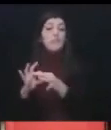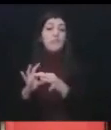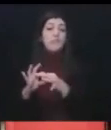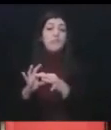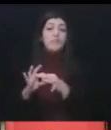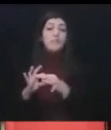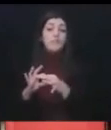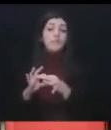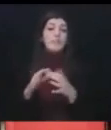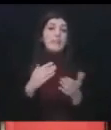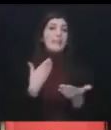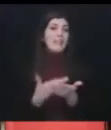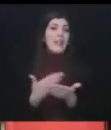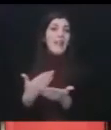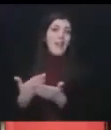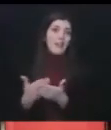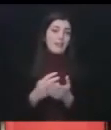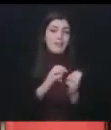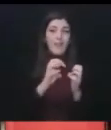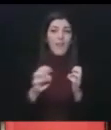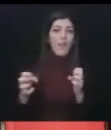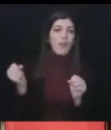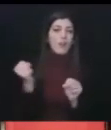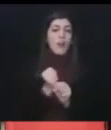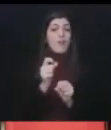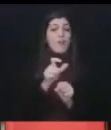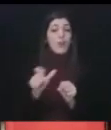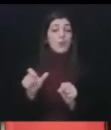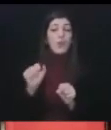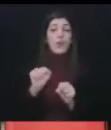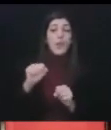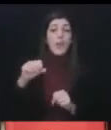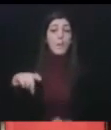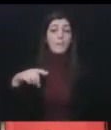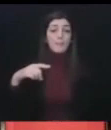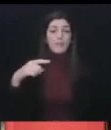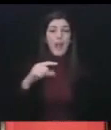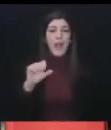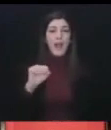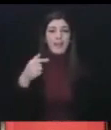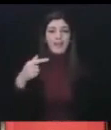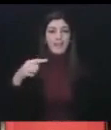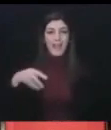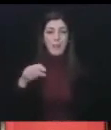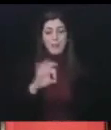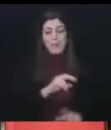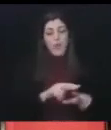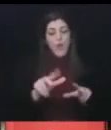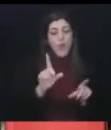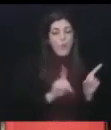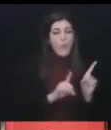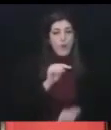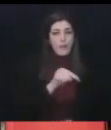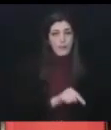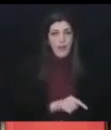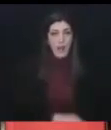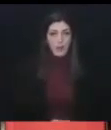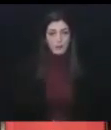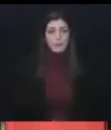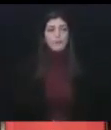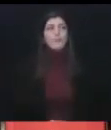a diverse richieste che i lavoratori dell'ATM fanno al Comune di Milano.